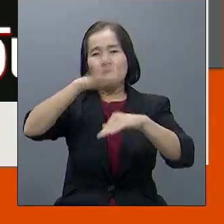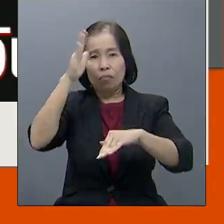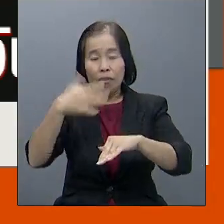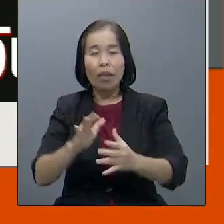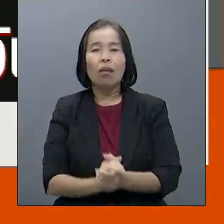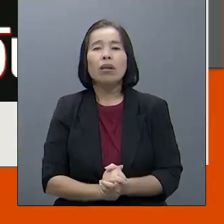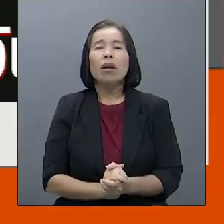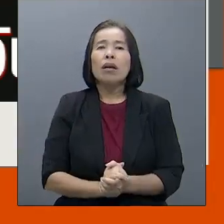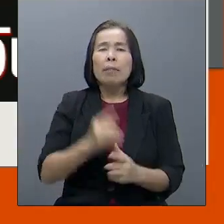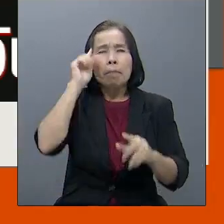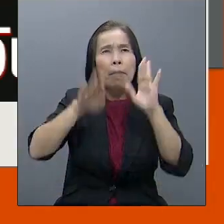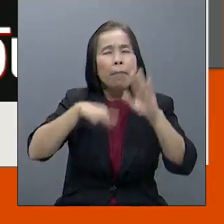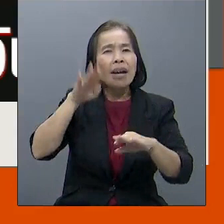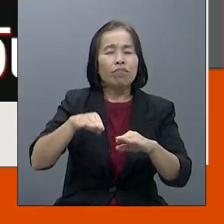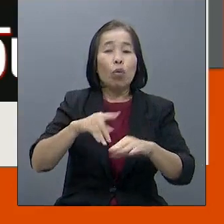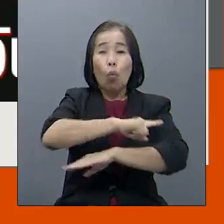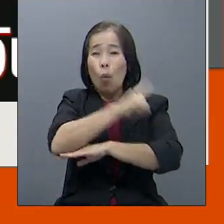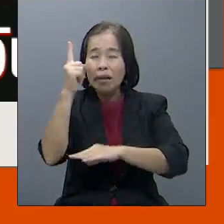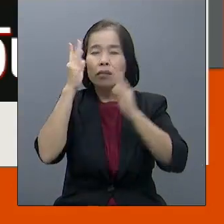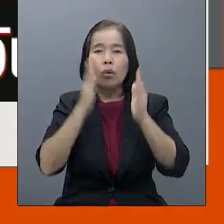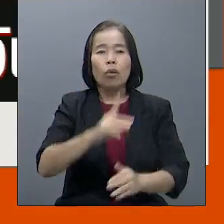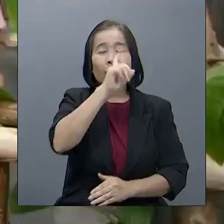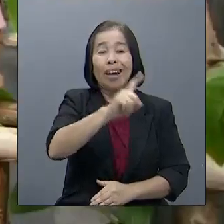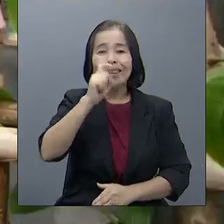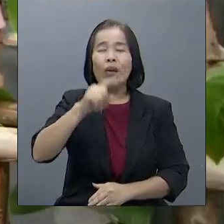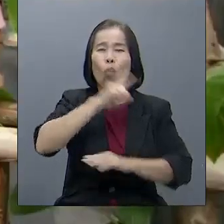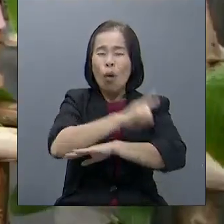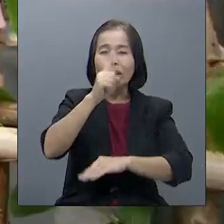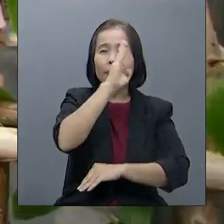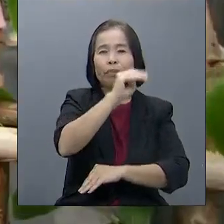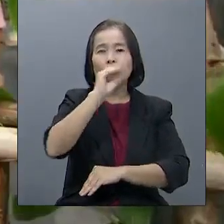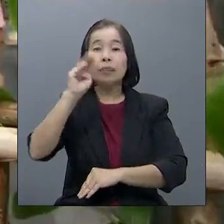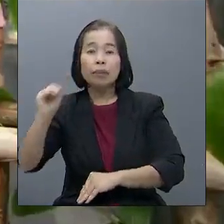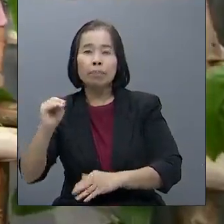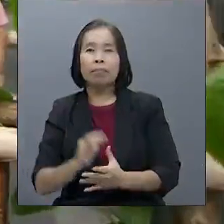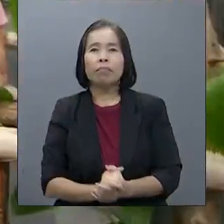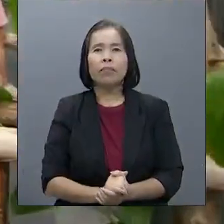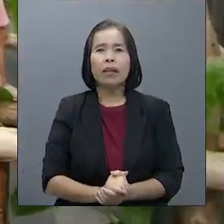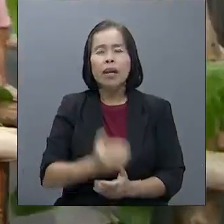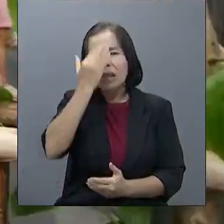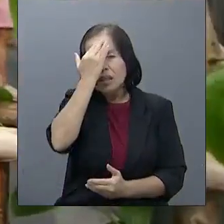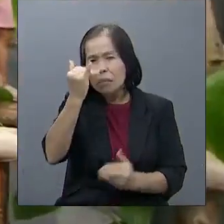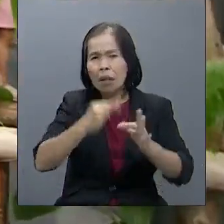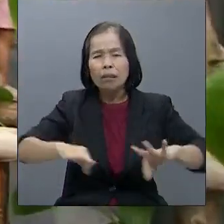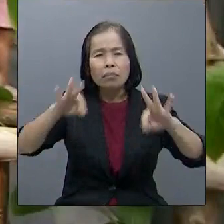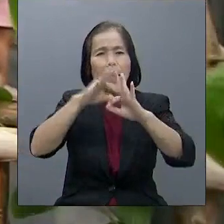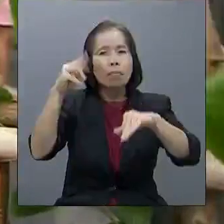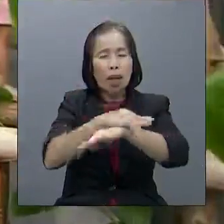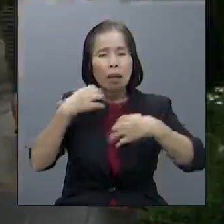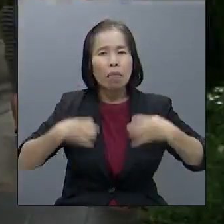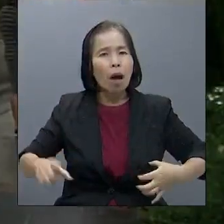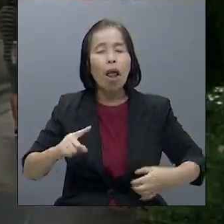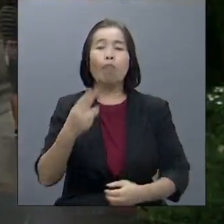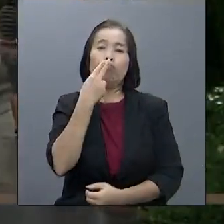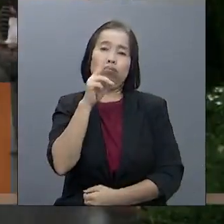ะคือการสูบบุรี่